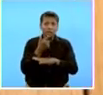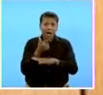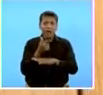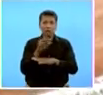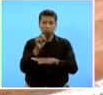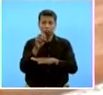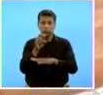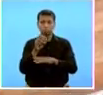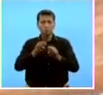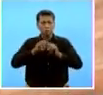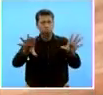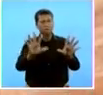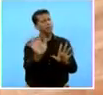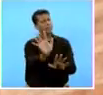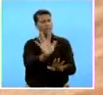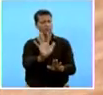gizi.